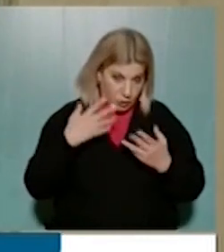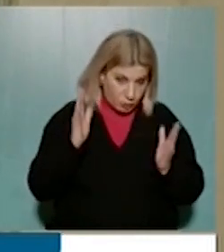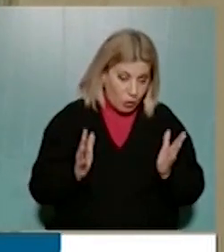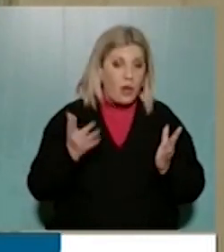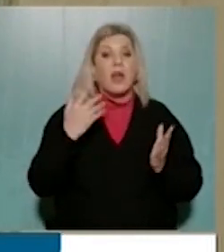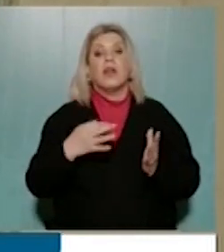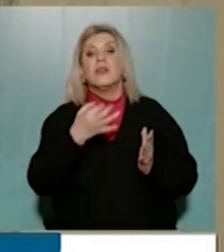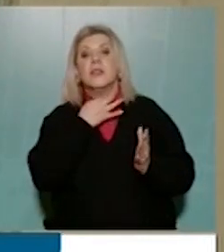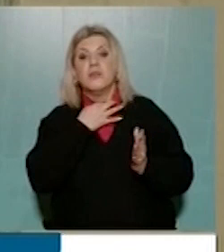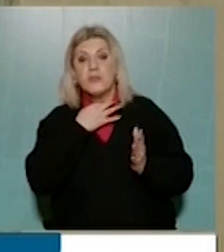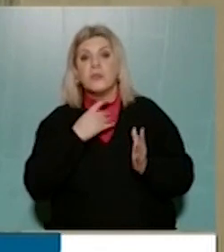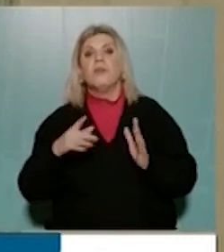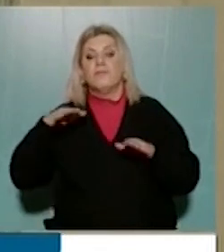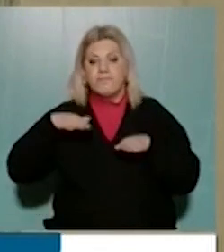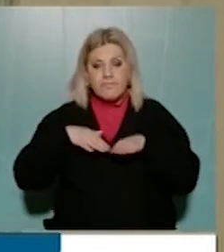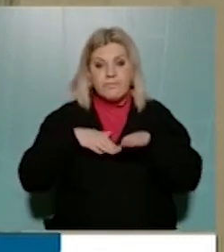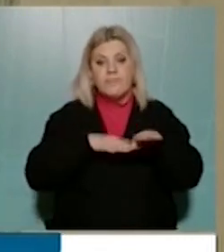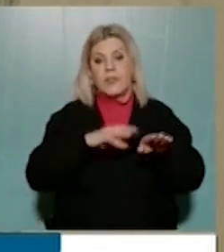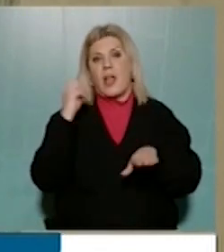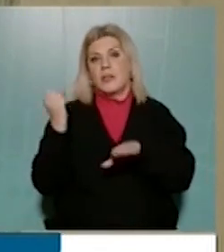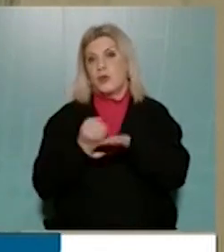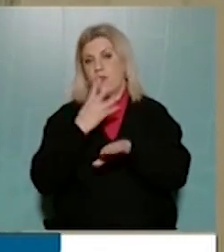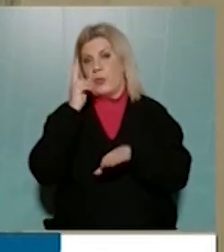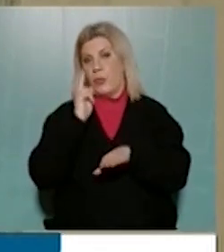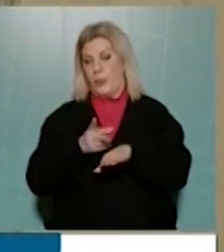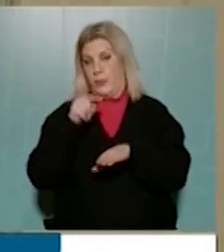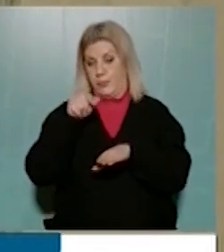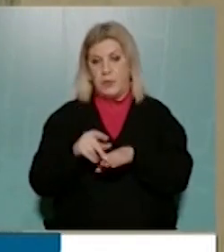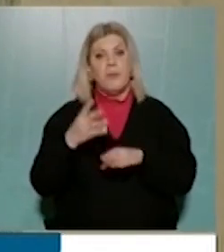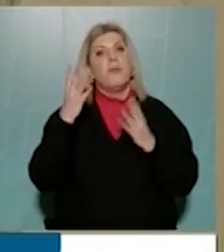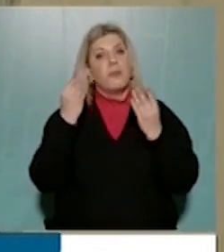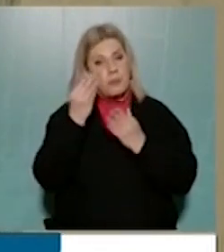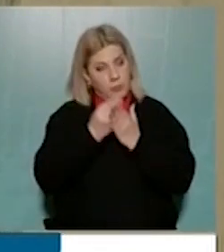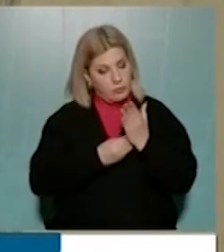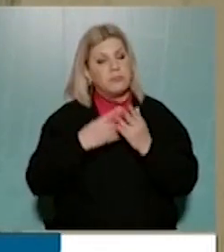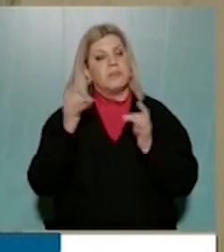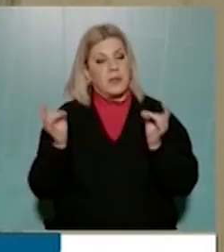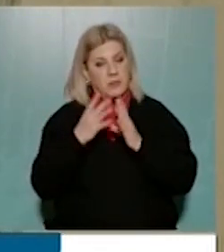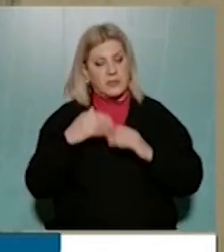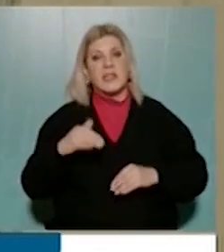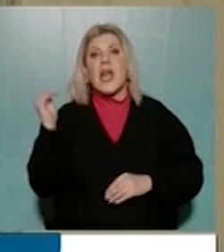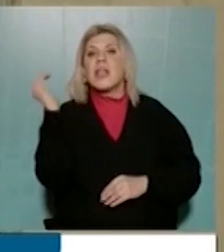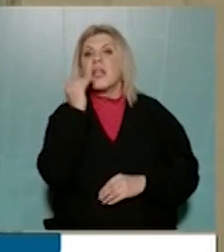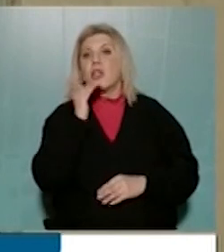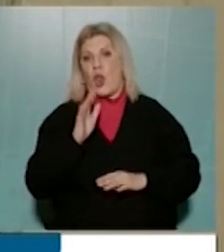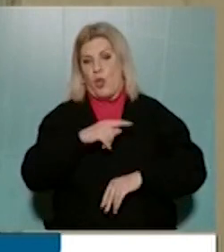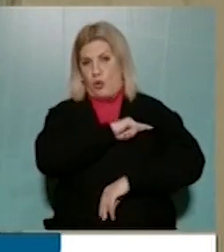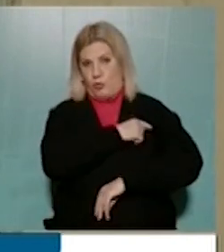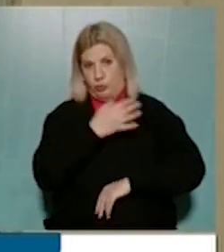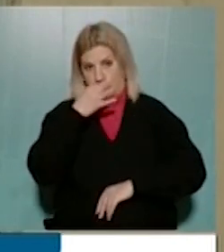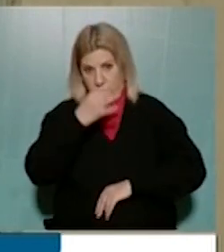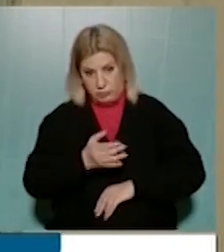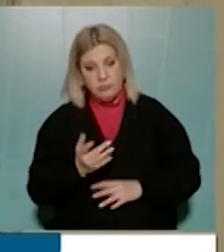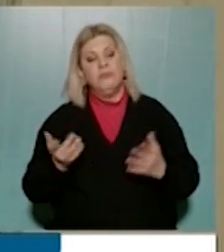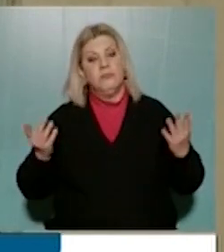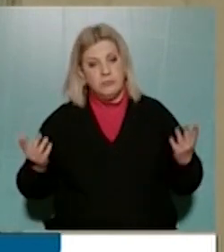η κρισιμότητα της διέλευσης των ασθενοφόρων σε πολλές περιπτώσεις και σαν αντικολικο